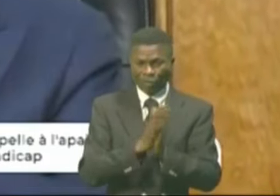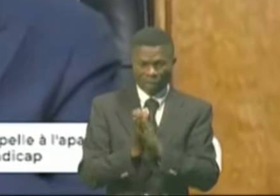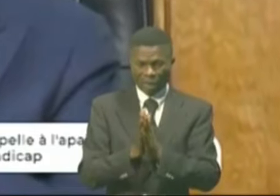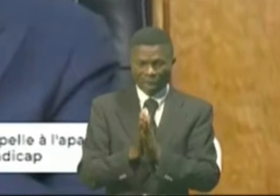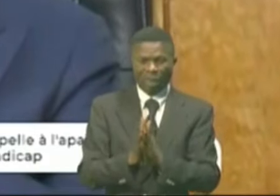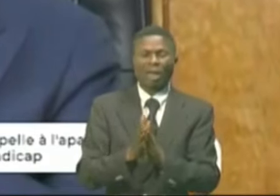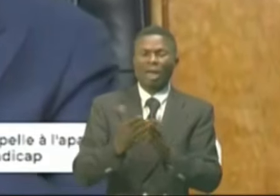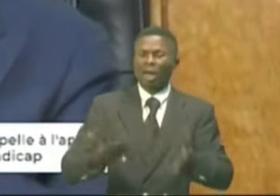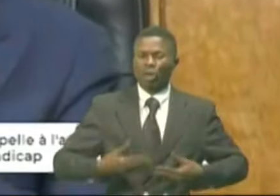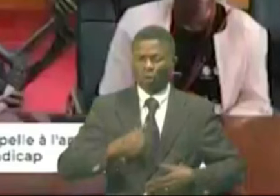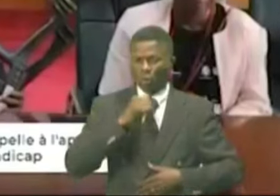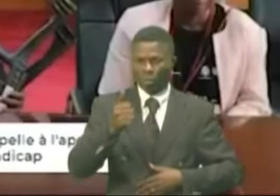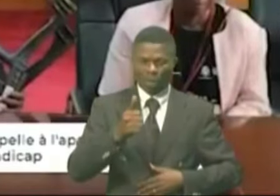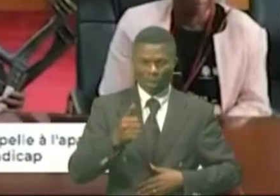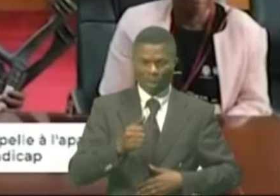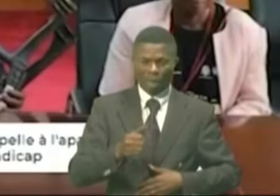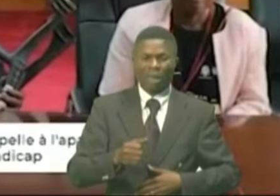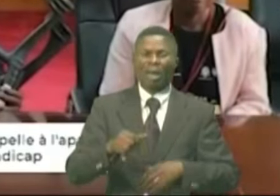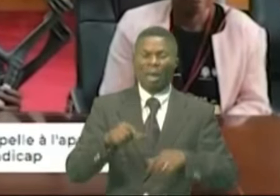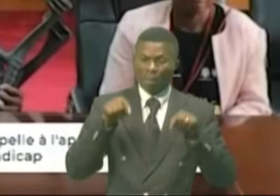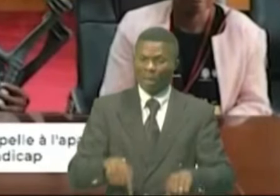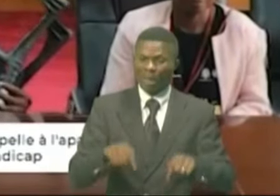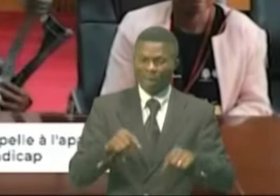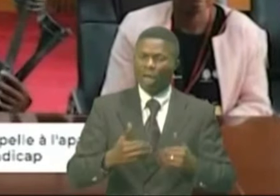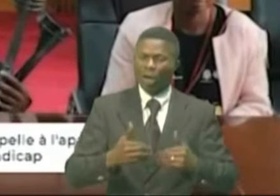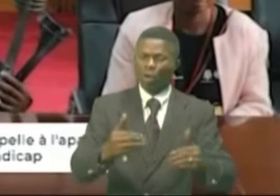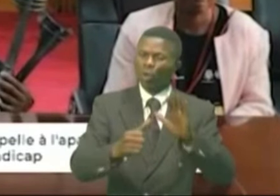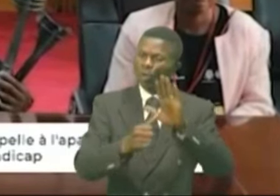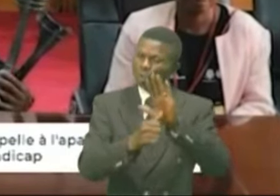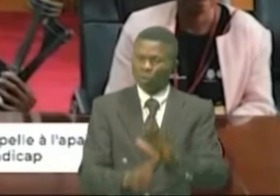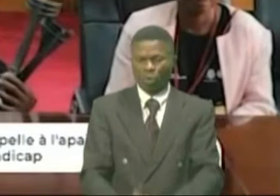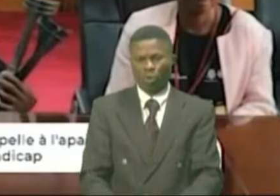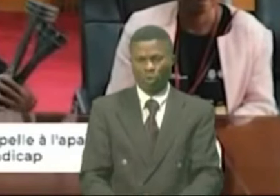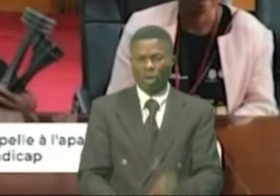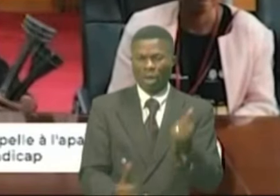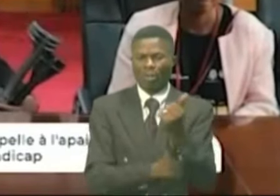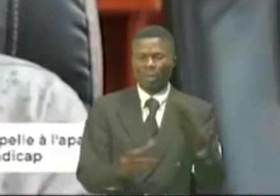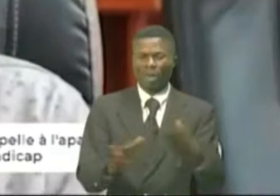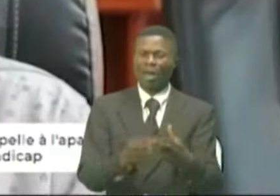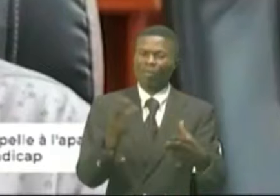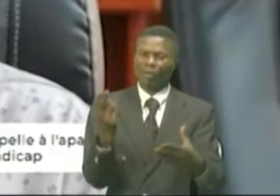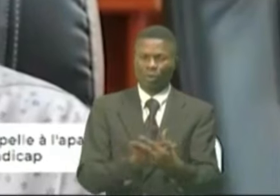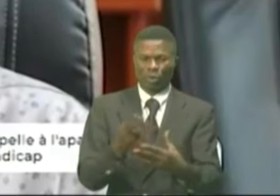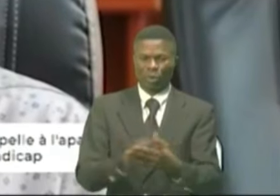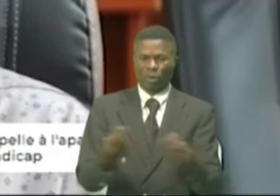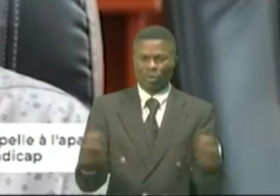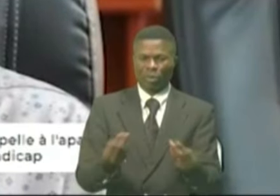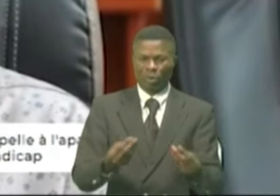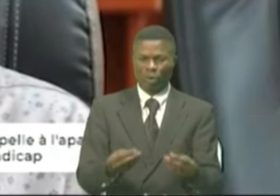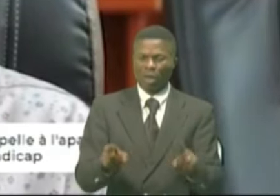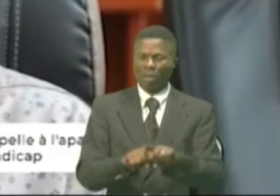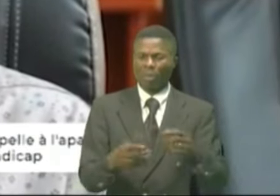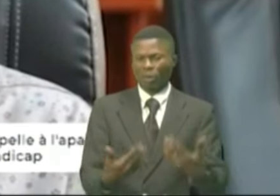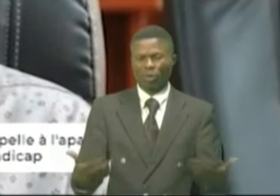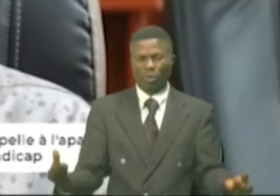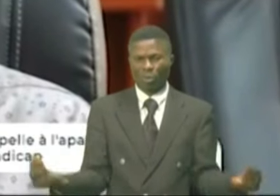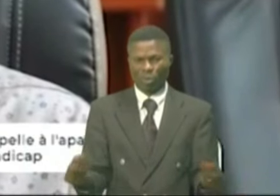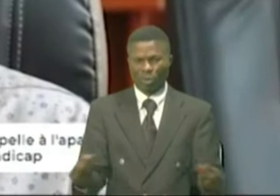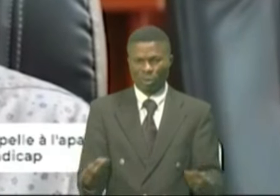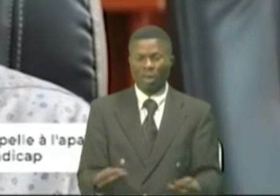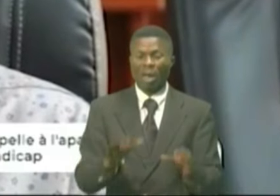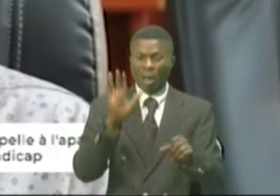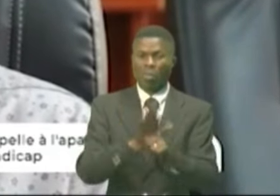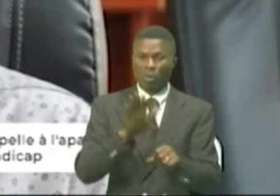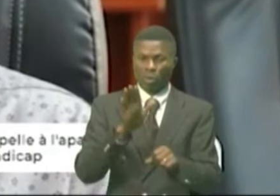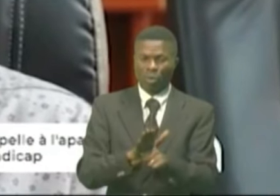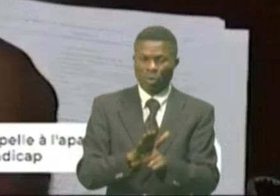déploré de voir qu'au XXIe siècle, on continue à prendre des personnes vivant avec handicap pour des invalides, alors qu'ils sont nombreux à